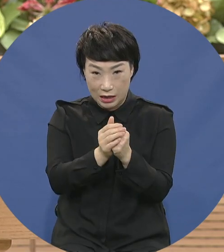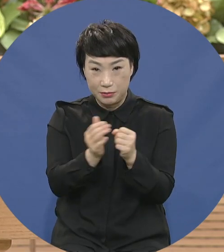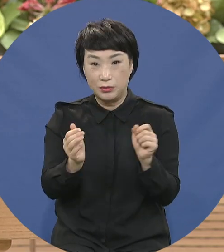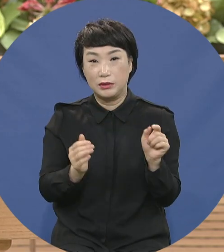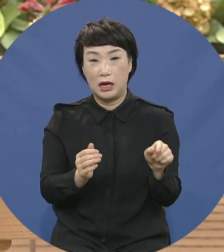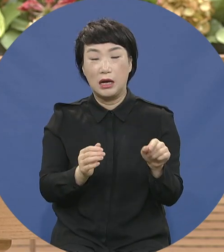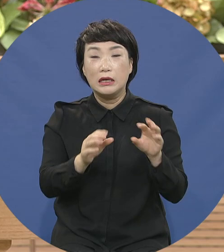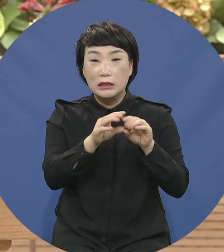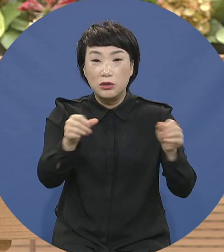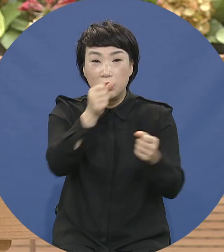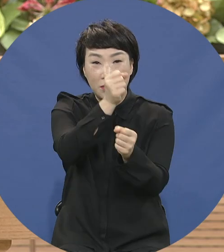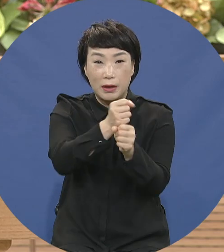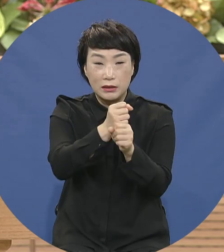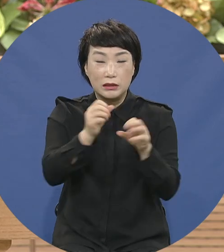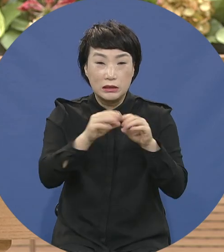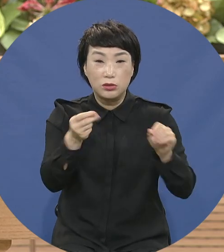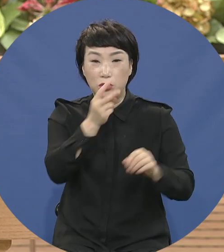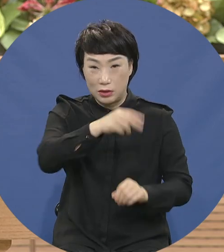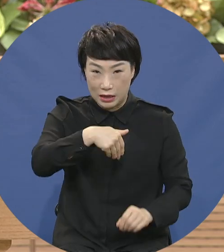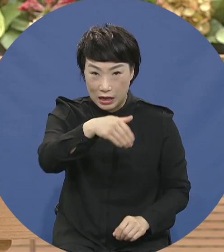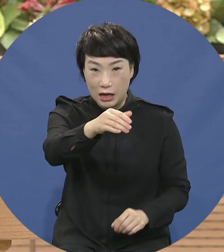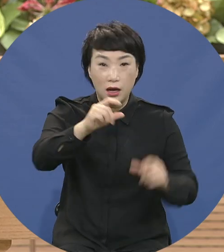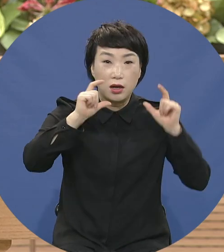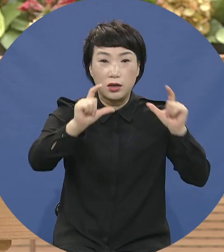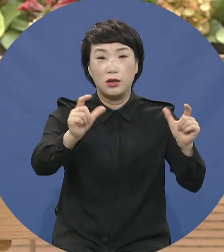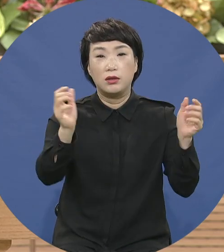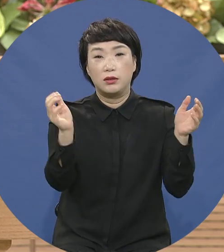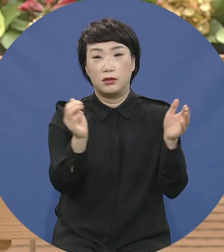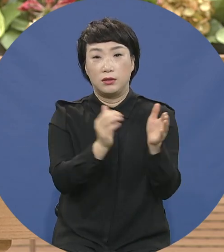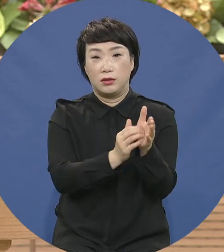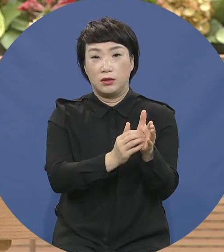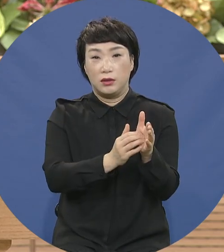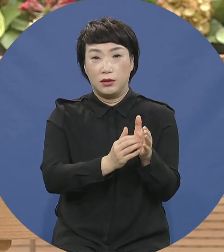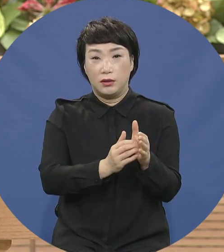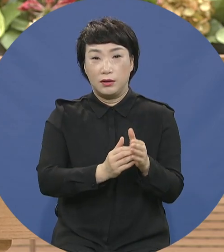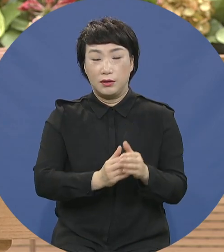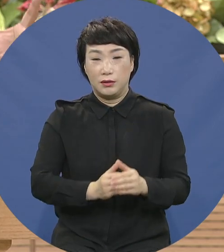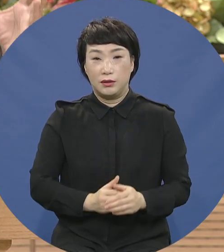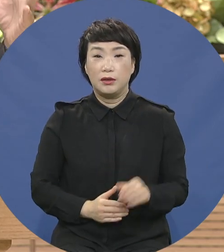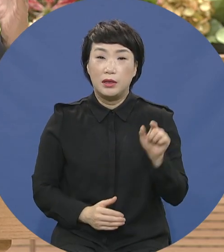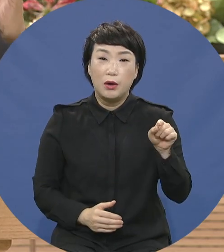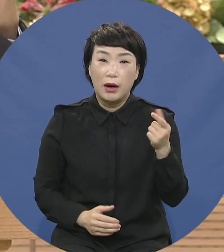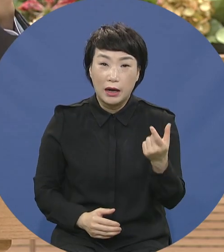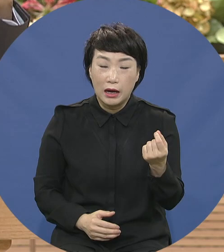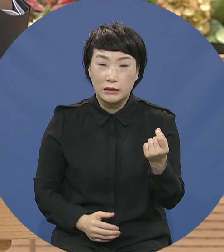입었으니라. 너는 흙이니 흙으로 돌아갈 것이니라. 이런